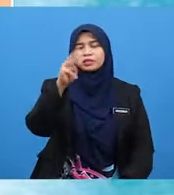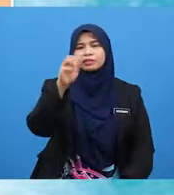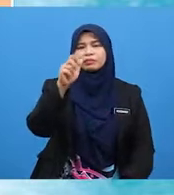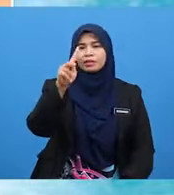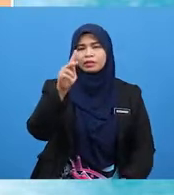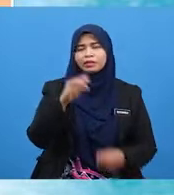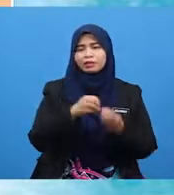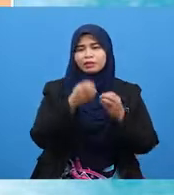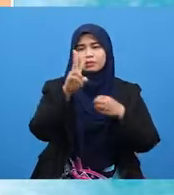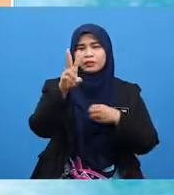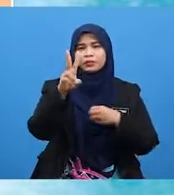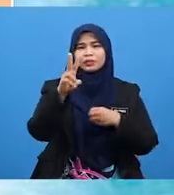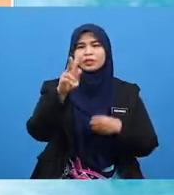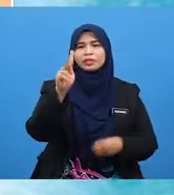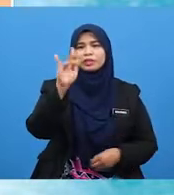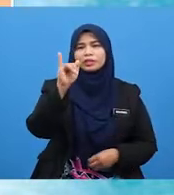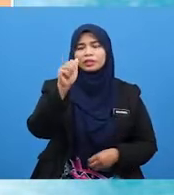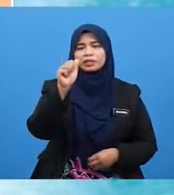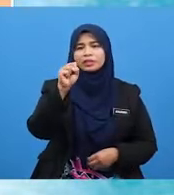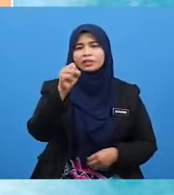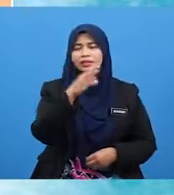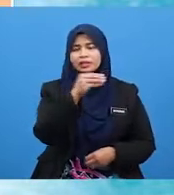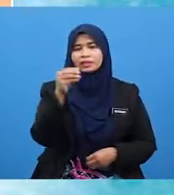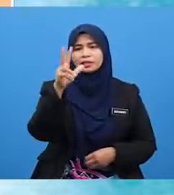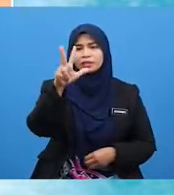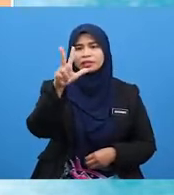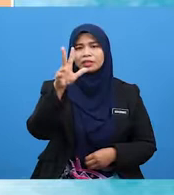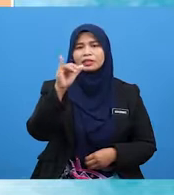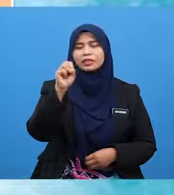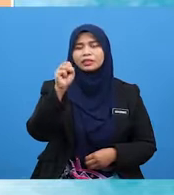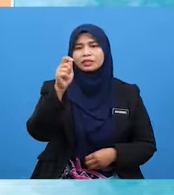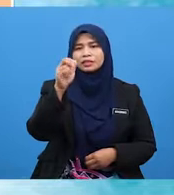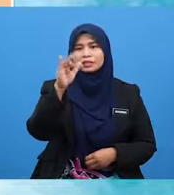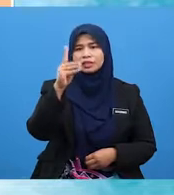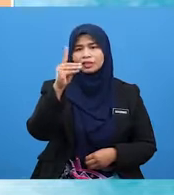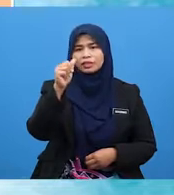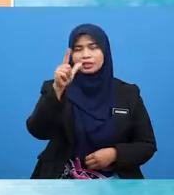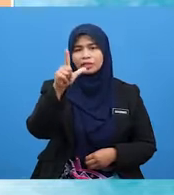ijma', kedua, qiyas dan ketiga, istidlal.